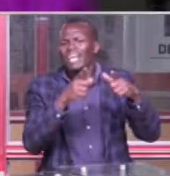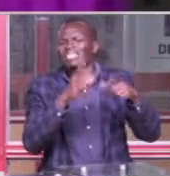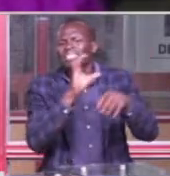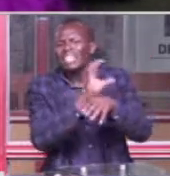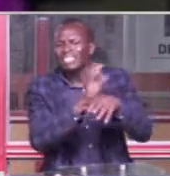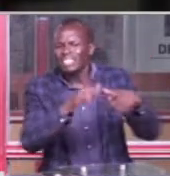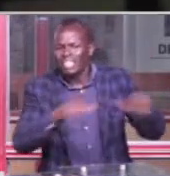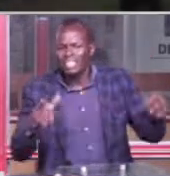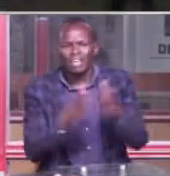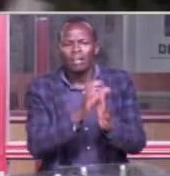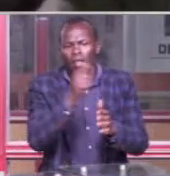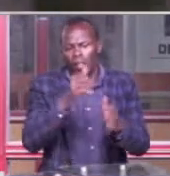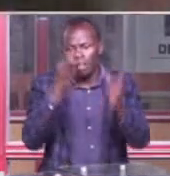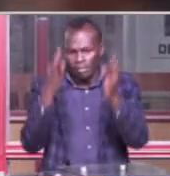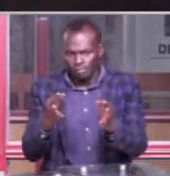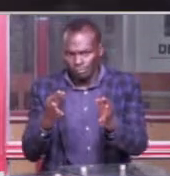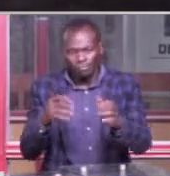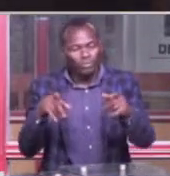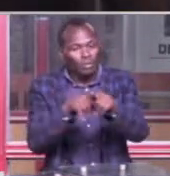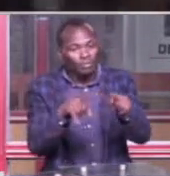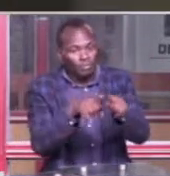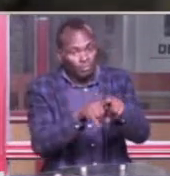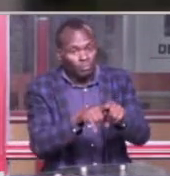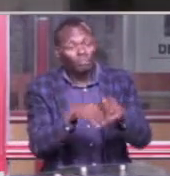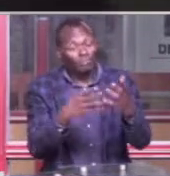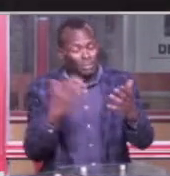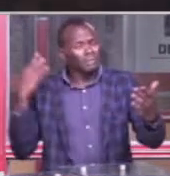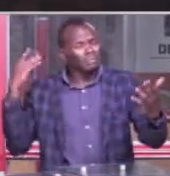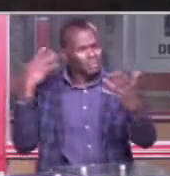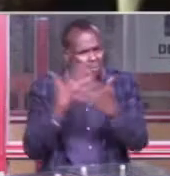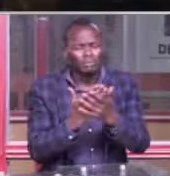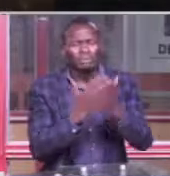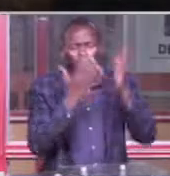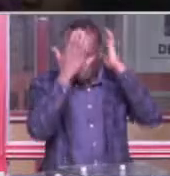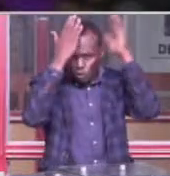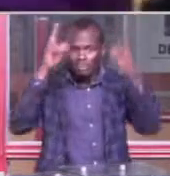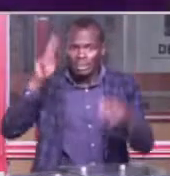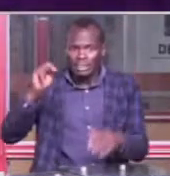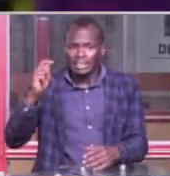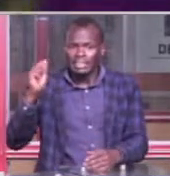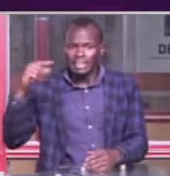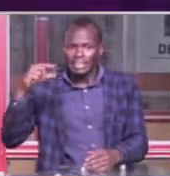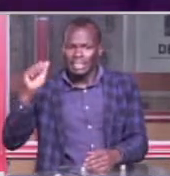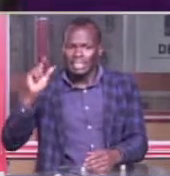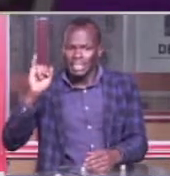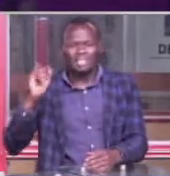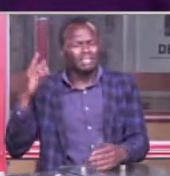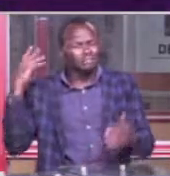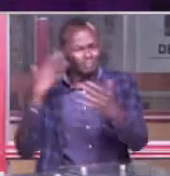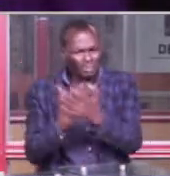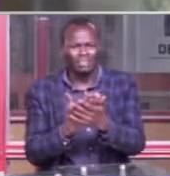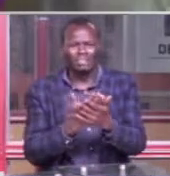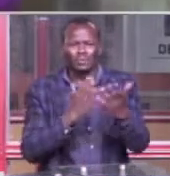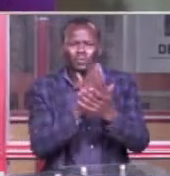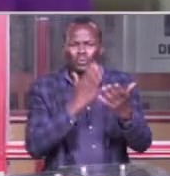nyingi mukubulira kwazeeta musabalabizitano entagali azavumirire mize ejja kukusa kuwamba abantu n'okubatta saako okubba